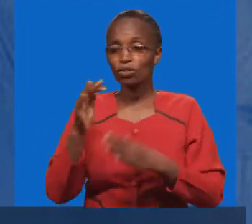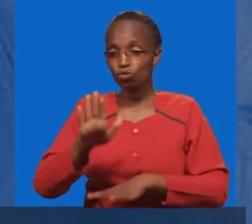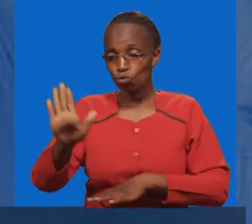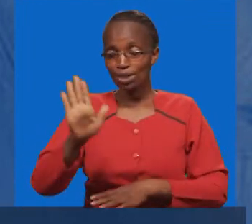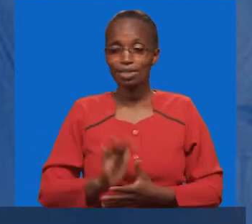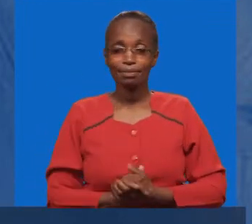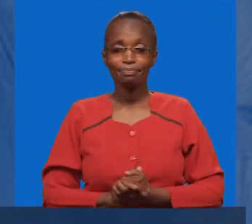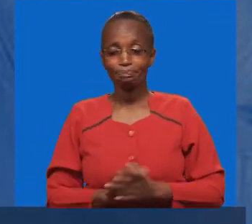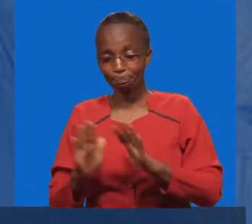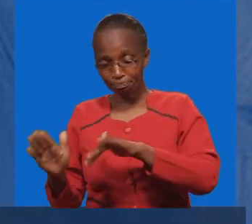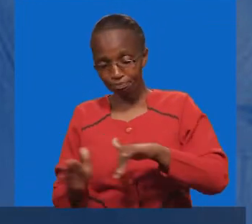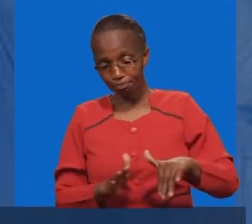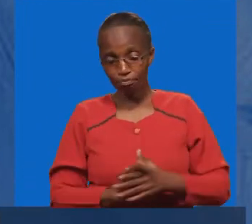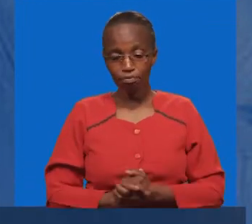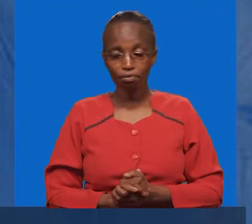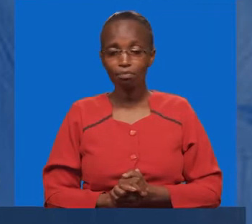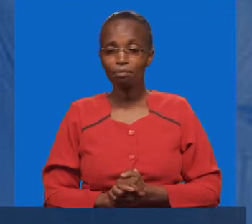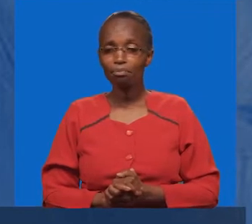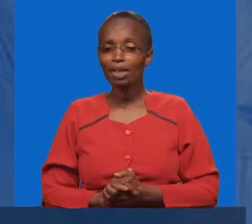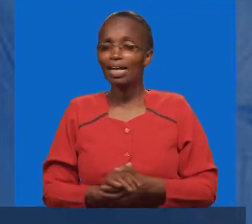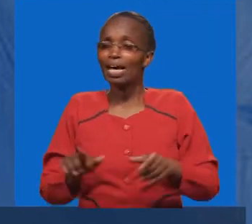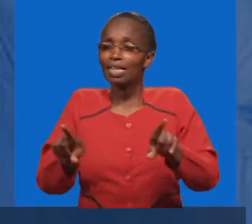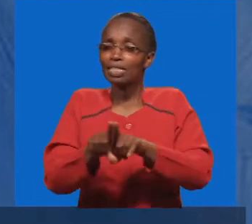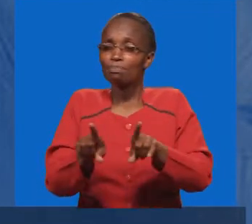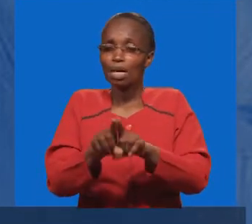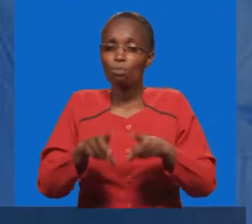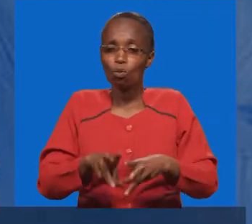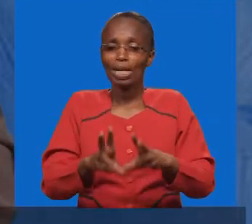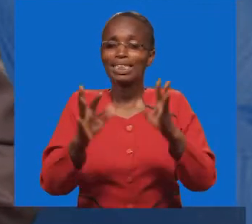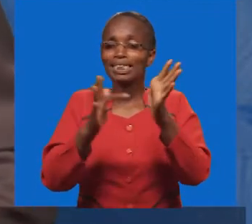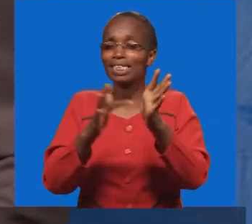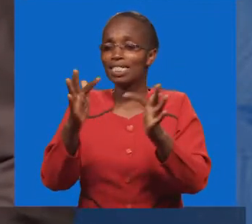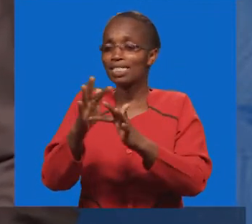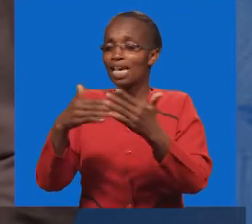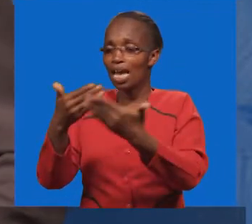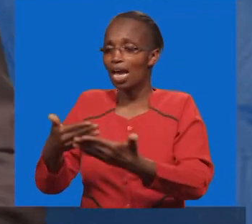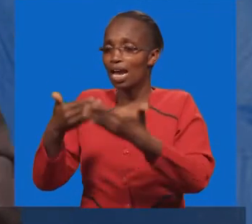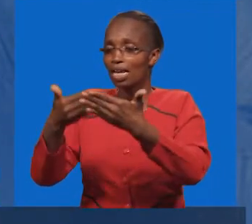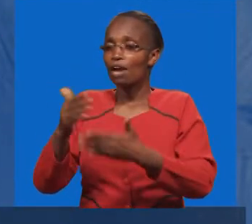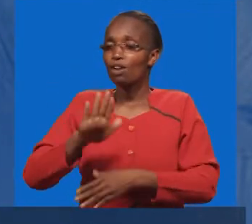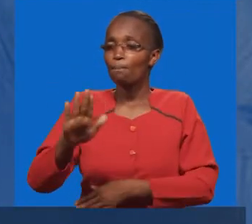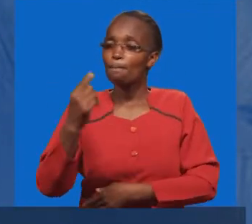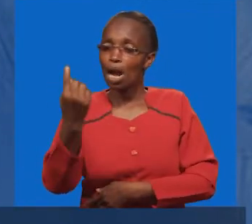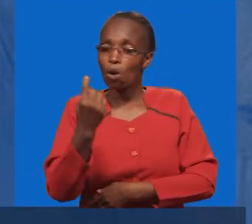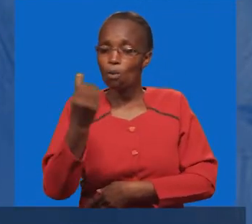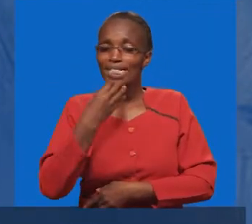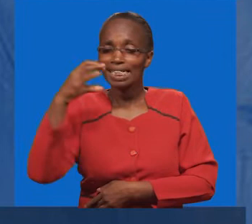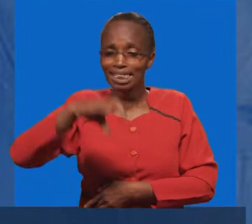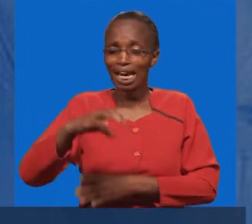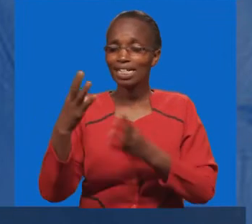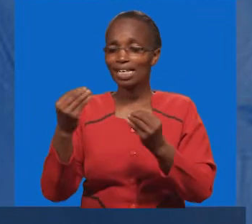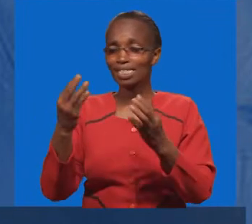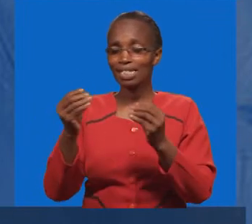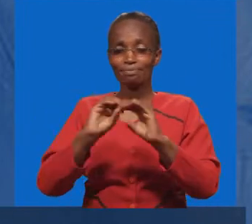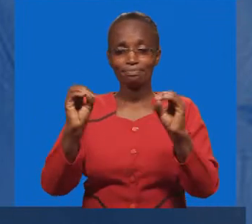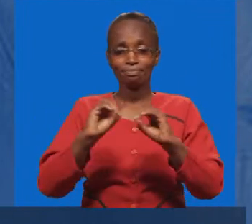na familia yako kama unaipenda. Nataka kusema hiyo mtazamaji mpendwa, jinsi Mungu alifanya akamtoa